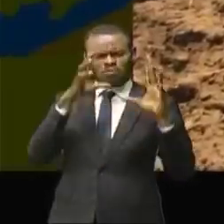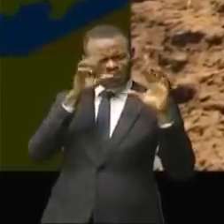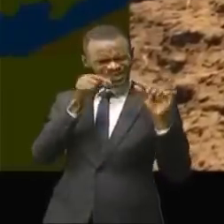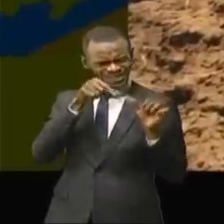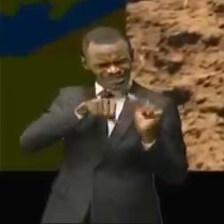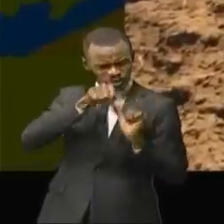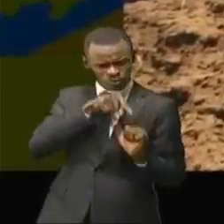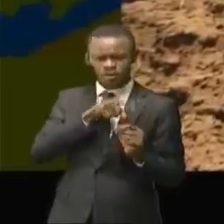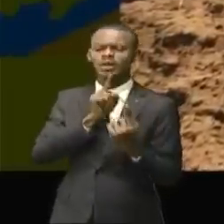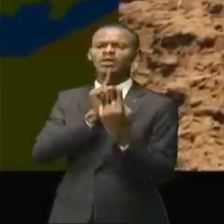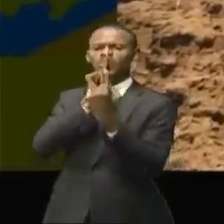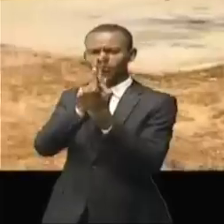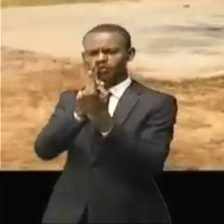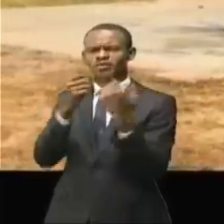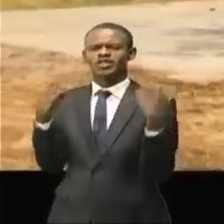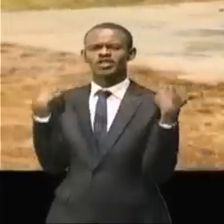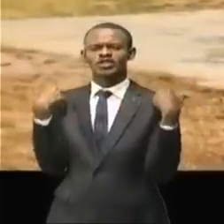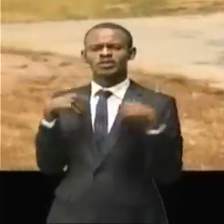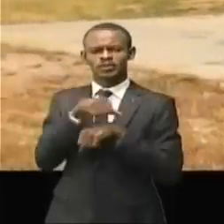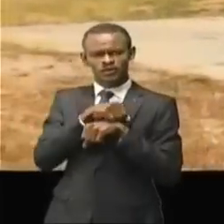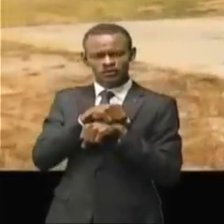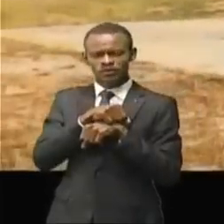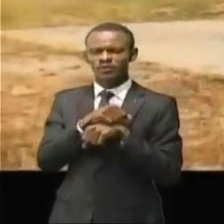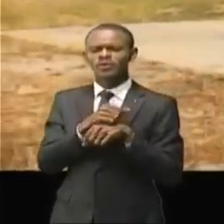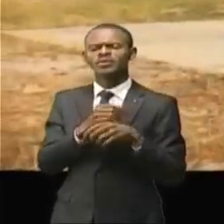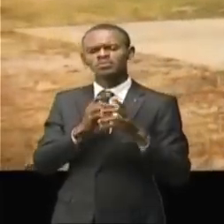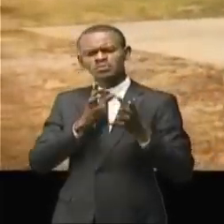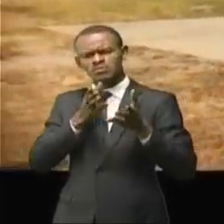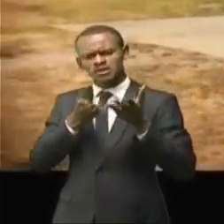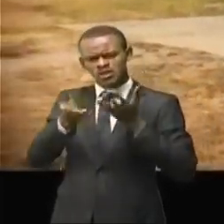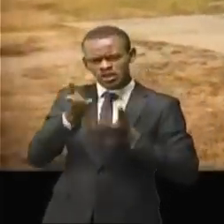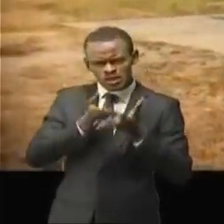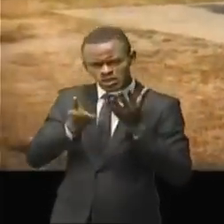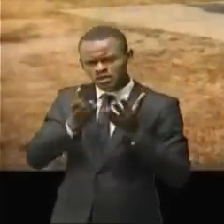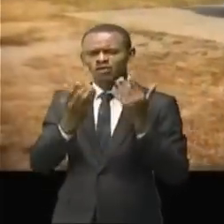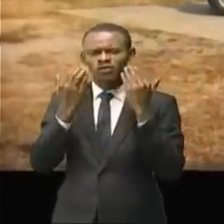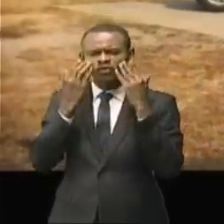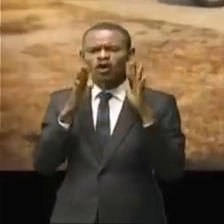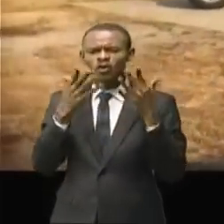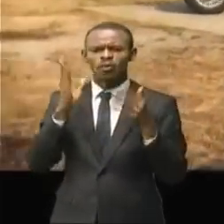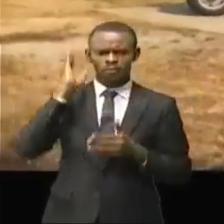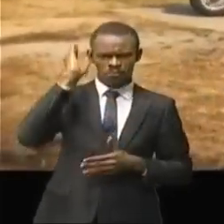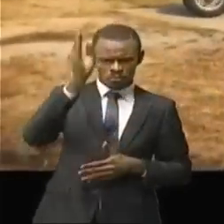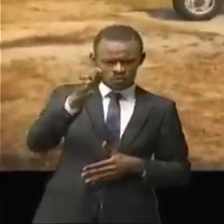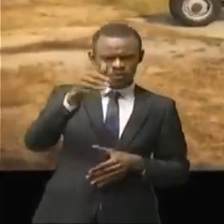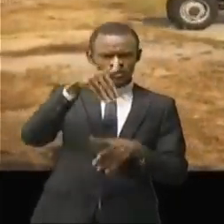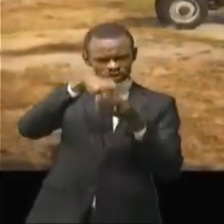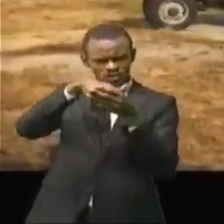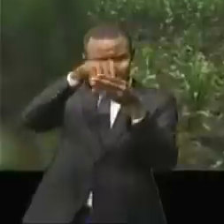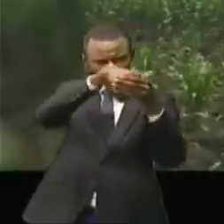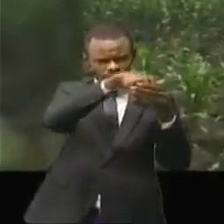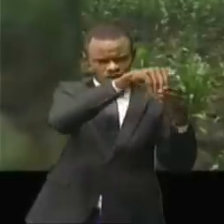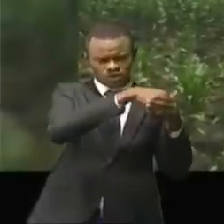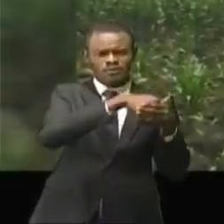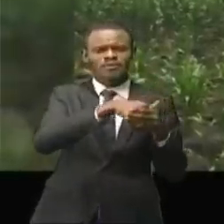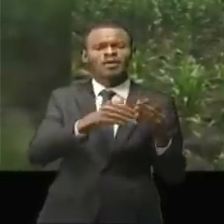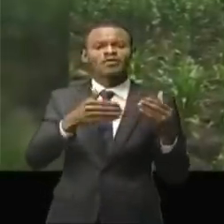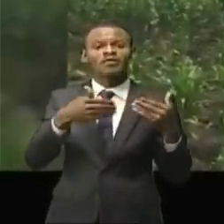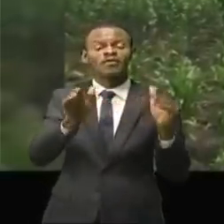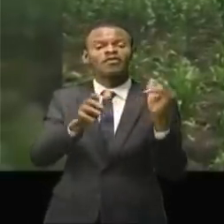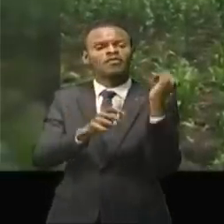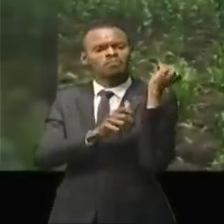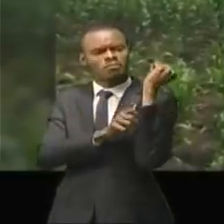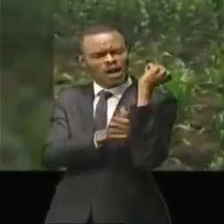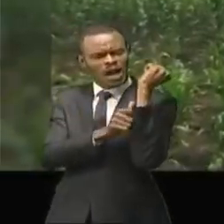lancer ses projets agricoles pilote qui répond à la pénurie constatée les farines de maïs dans le pays tout est